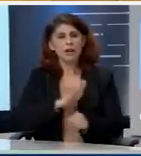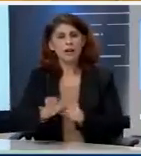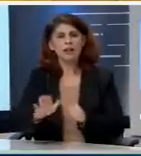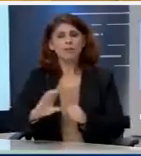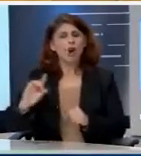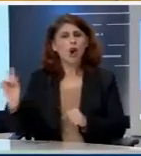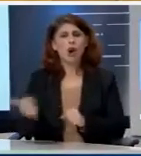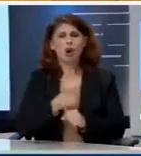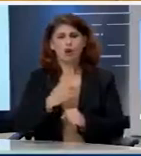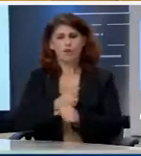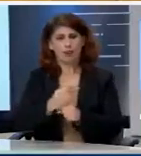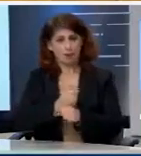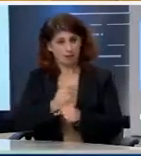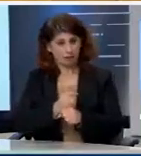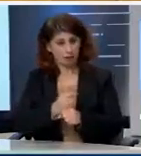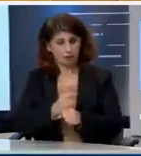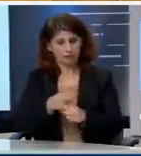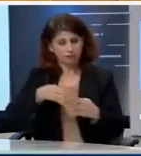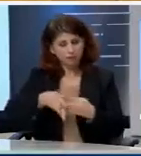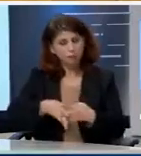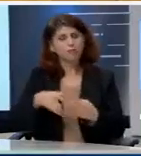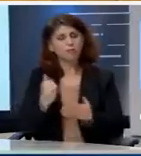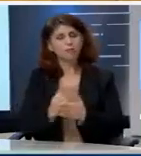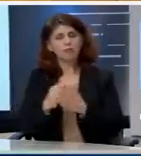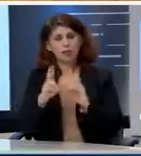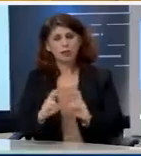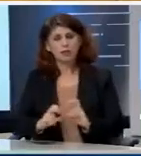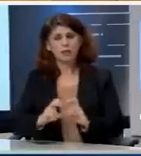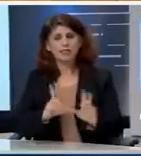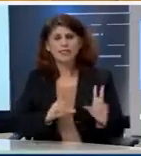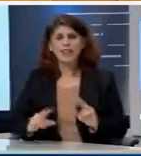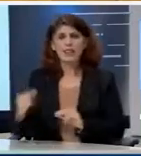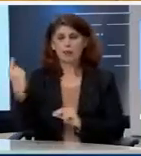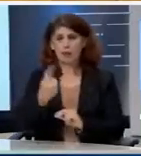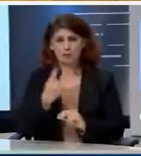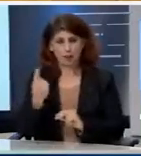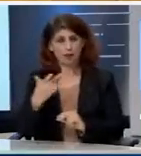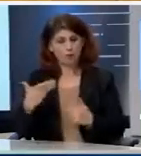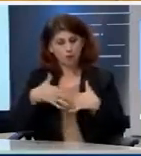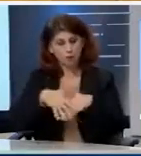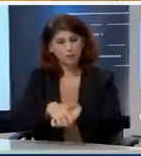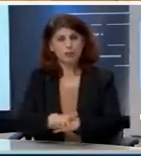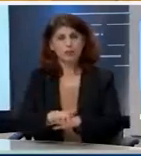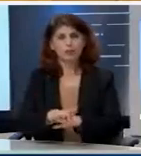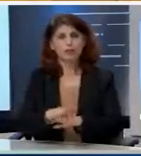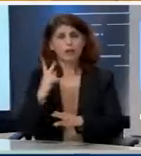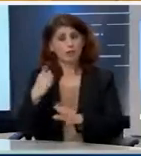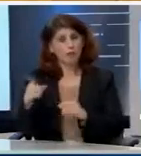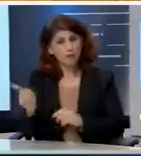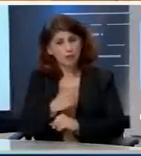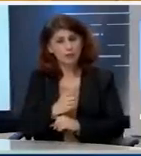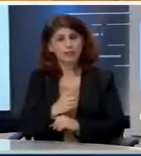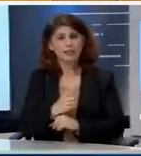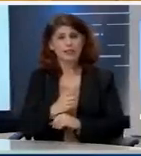των φαρμακευτικών συνταγών και των διαγνωστικών εξετάσεων σε ενιαίο περιβάλλον, αφού ενσωματώθηκαν τα δύο διαφορετικά τότε